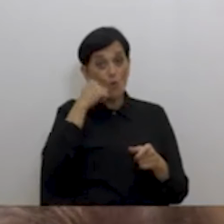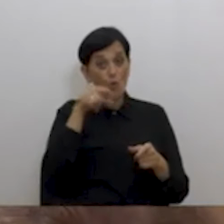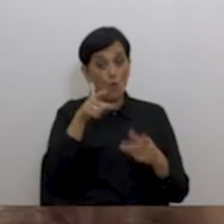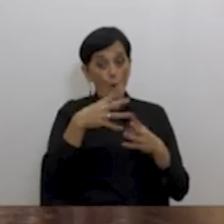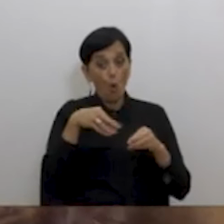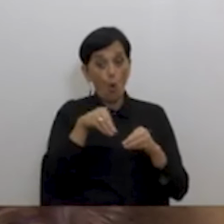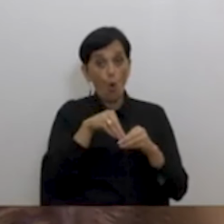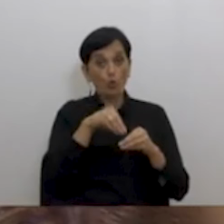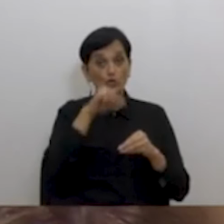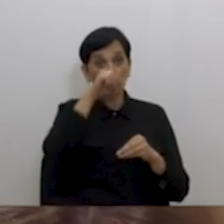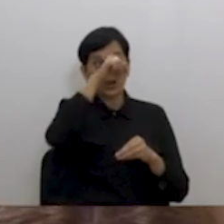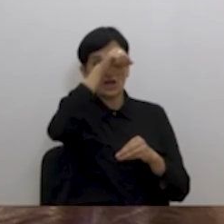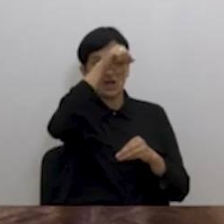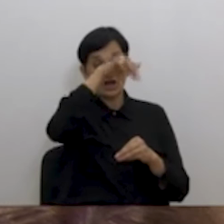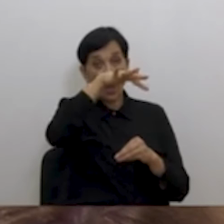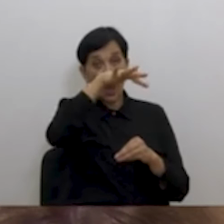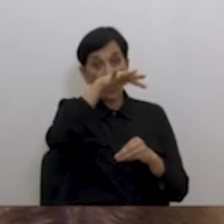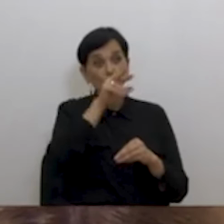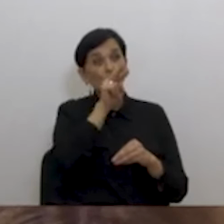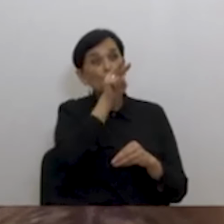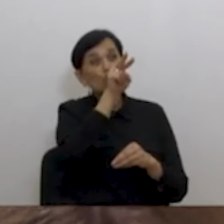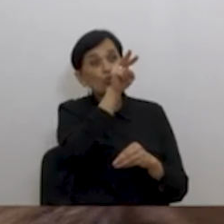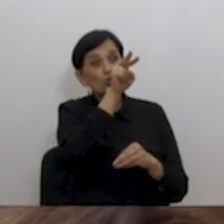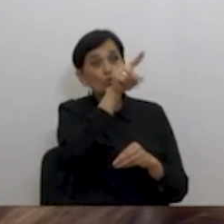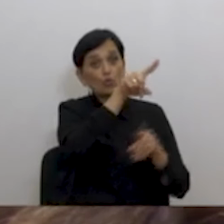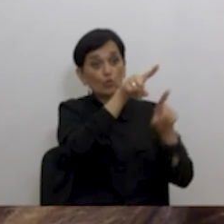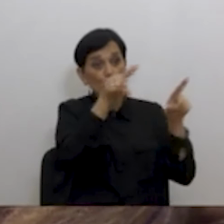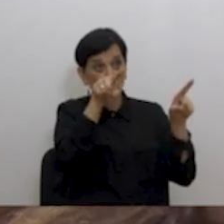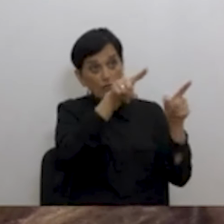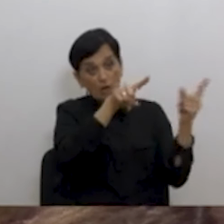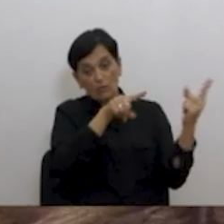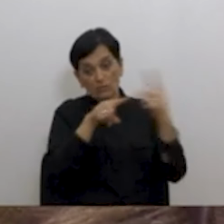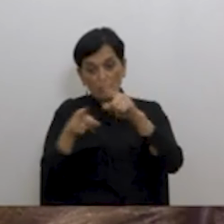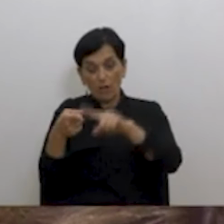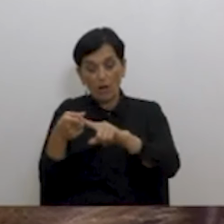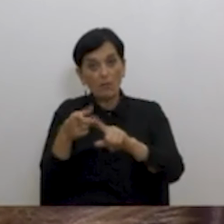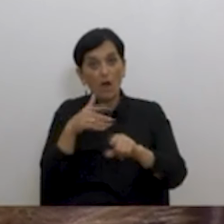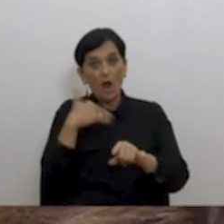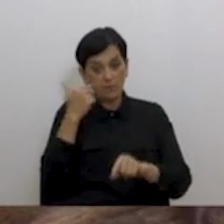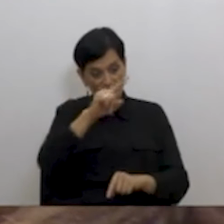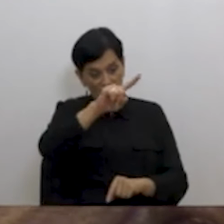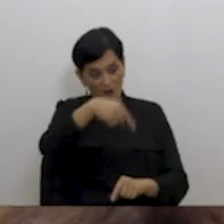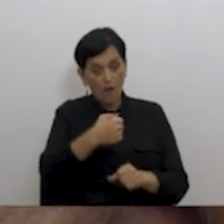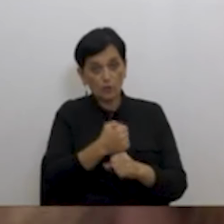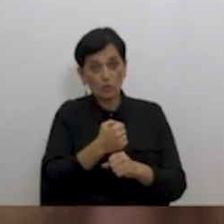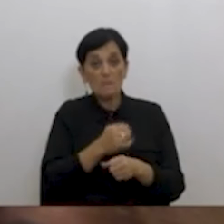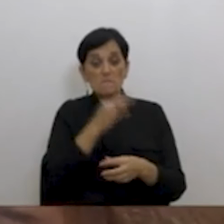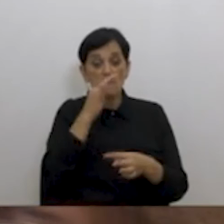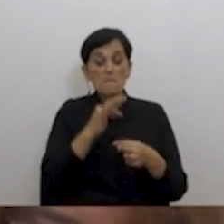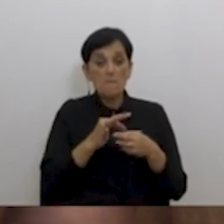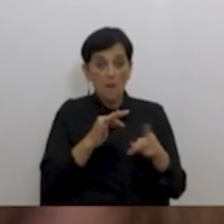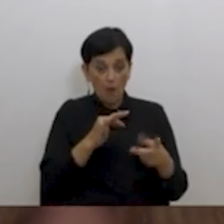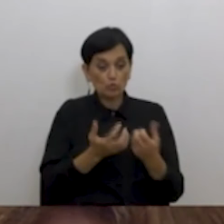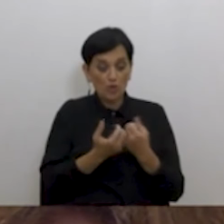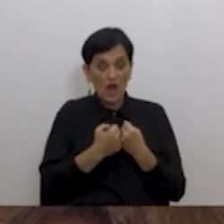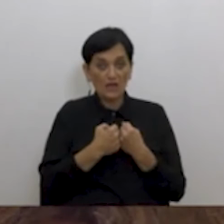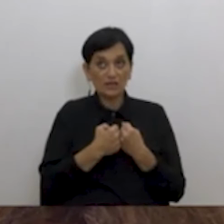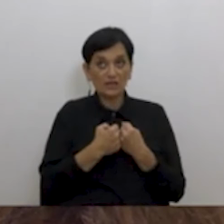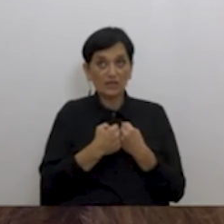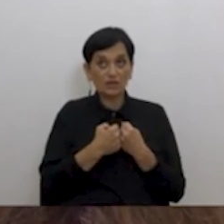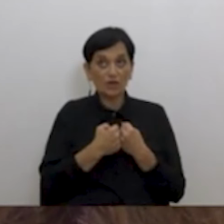უყურებს განათებულ როშკას და ჰესებს იქამდე მიგეყვანათ და ეს ვალდებულება ყოფილიყო. იქნება პასუხისგებლობა ამაზე მაინც აიღოთ და